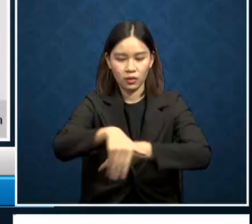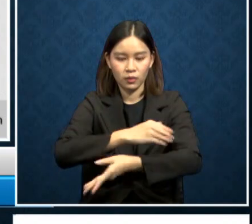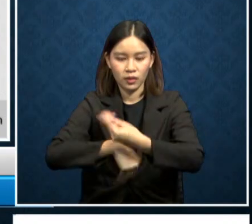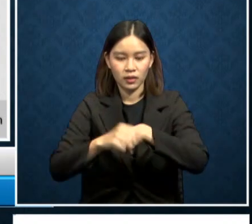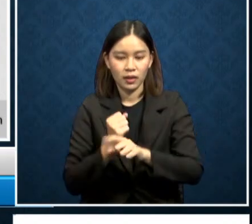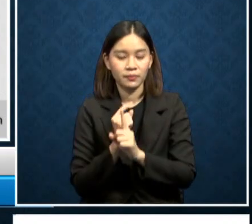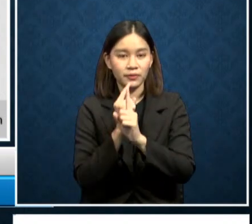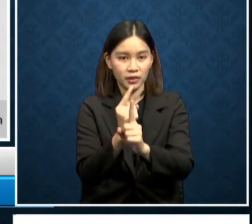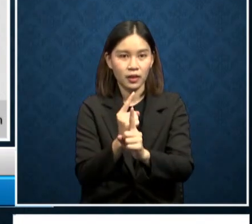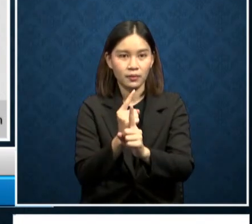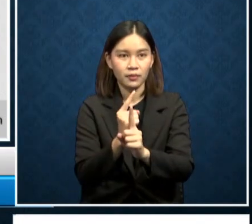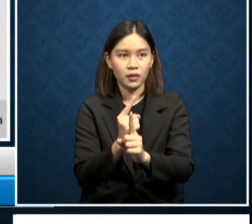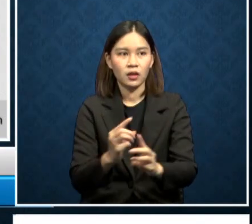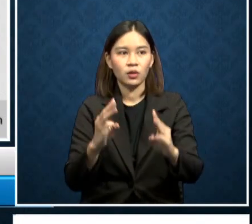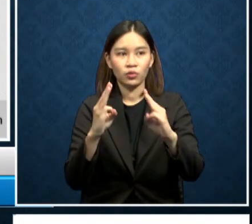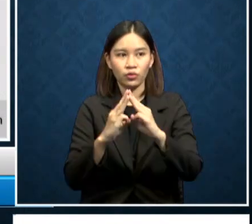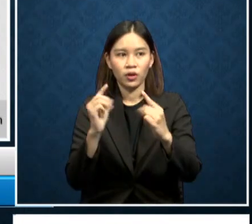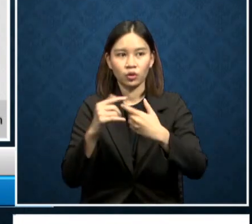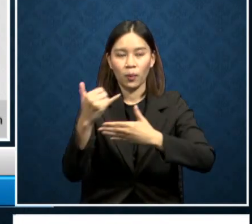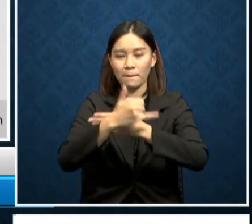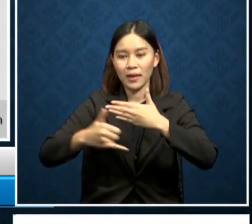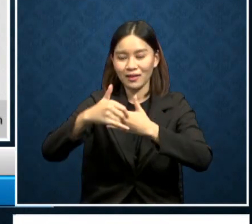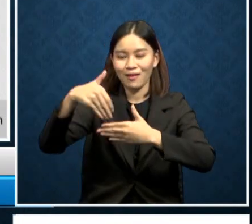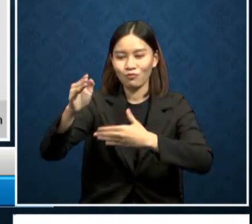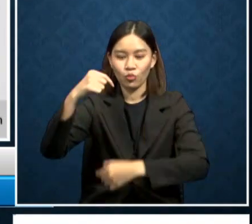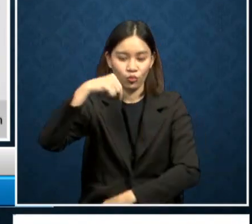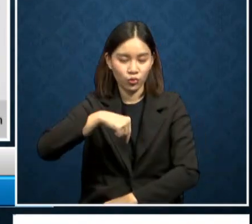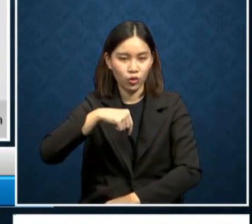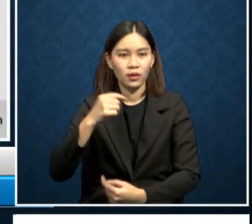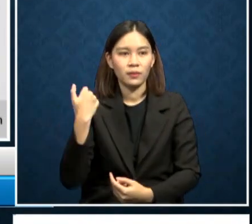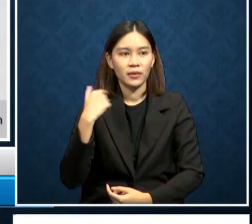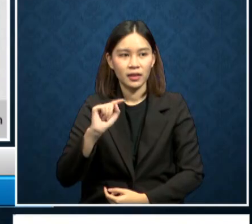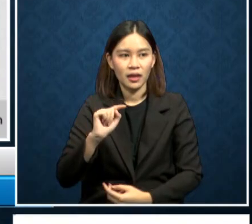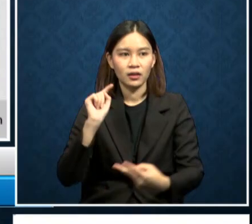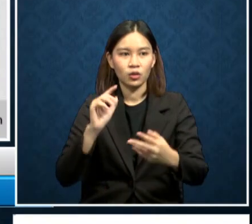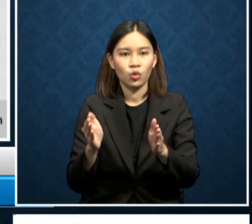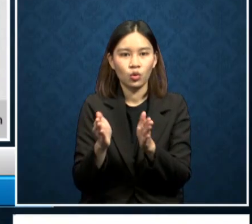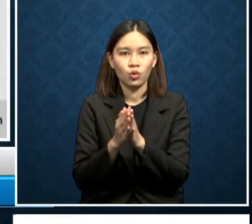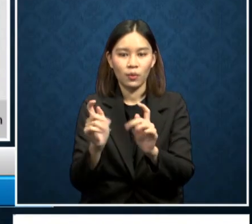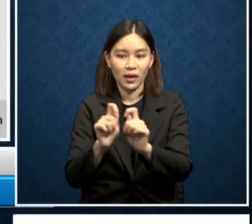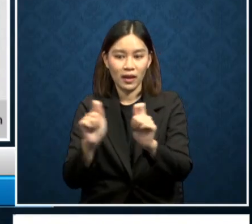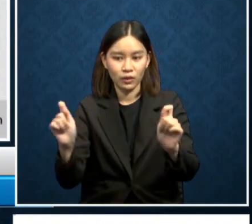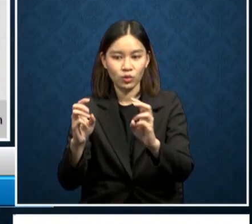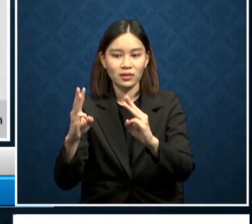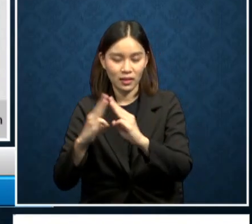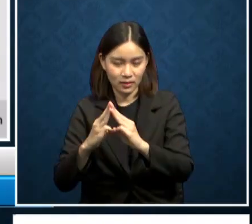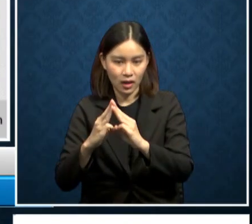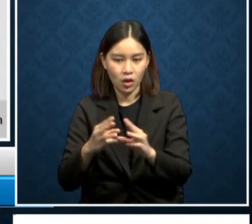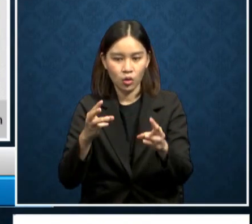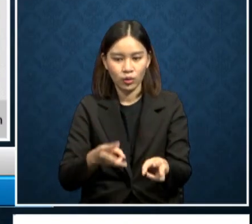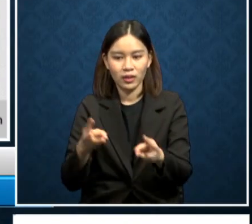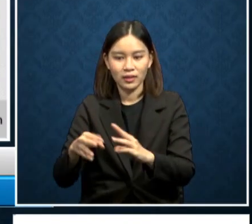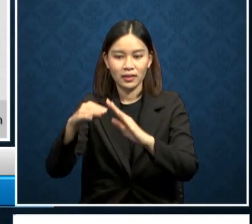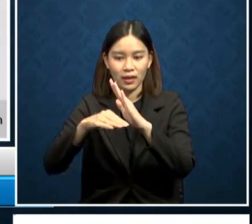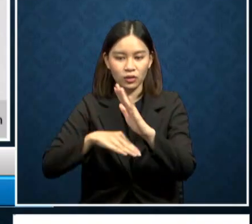ตามพันธกรณีระหว่างประเทศรวมทั้งภาคผนวกของอนุสัญญาและแนวทางที่